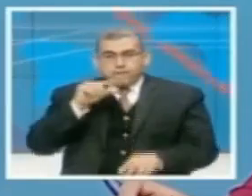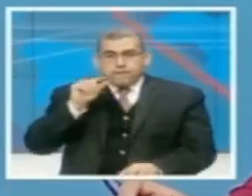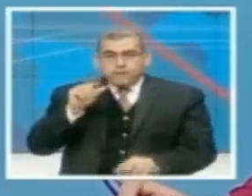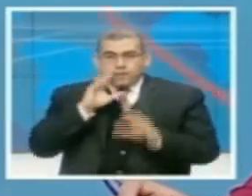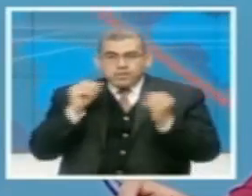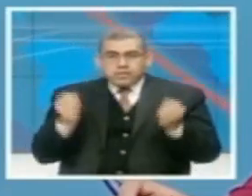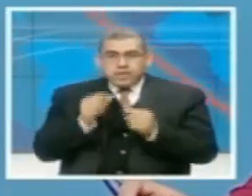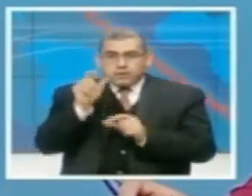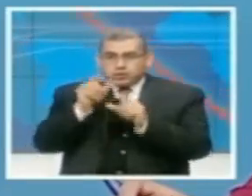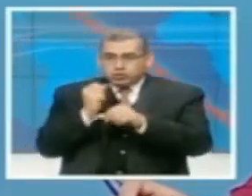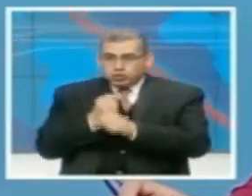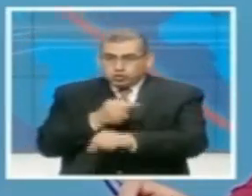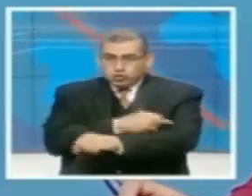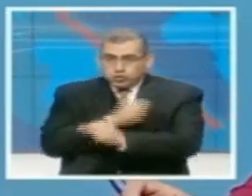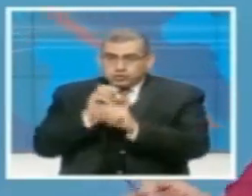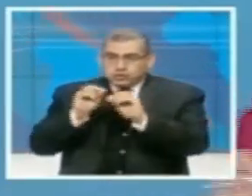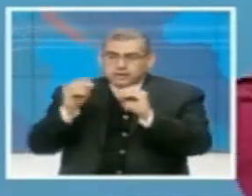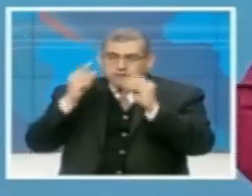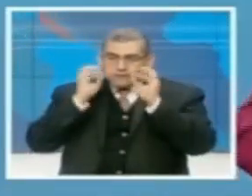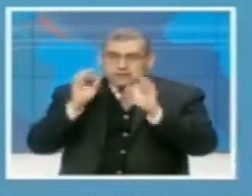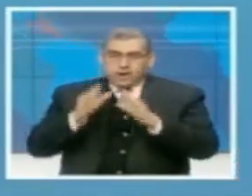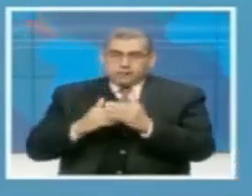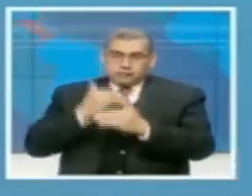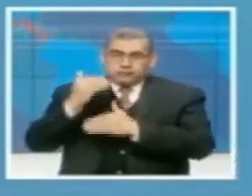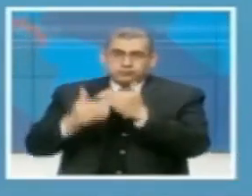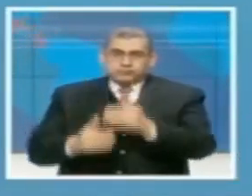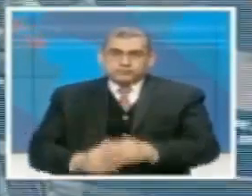التدريبية لجميع الكوادر الطبية. نتابع.